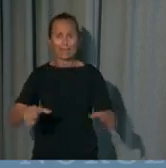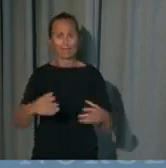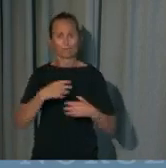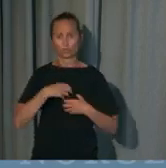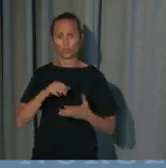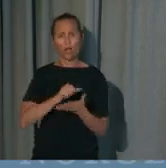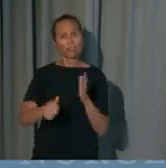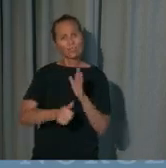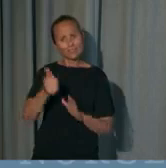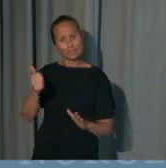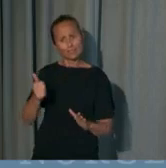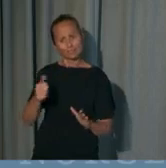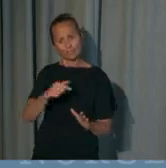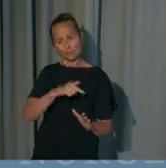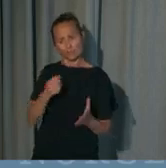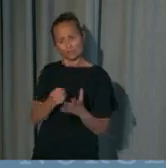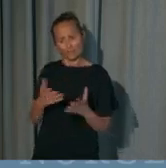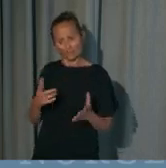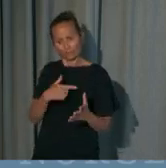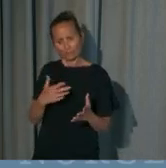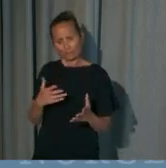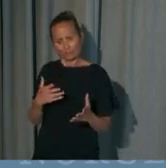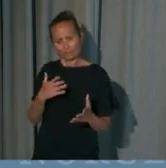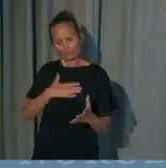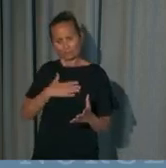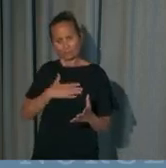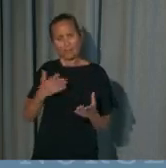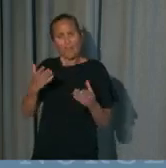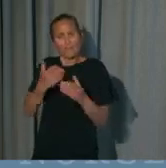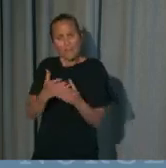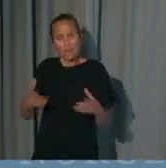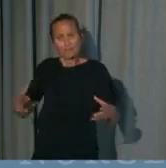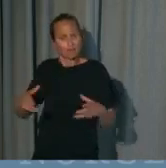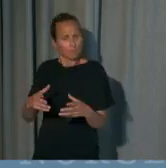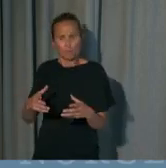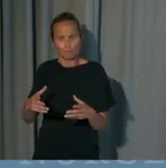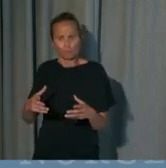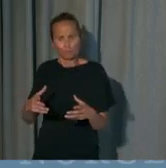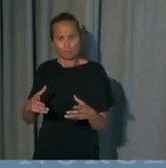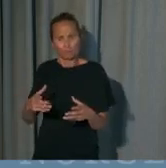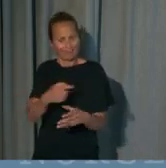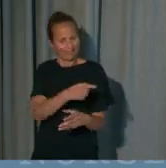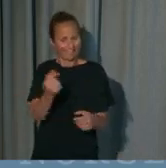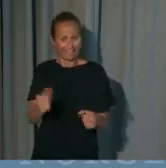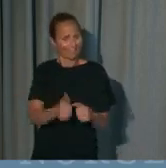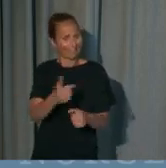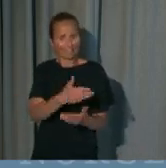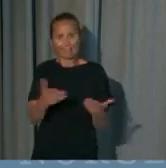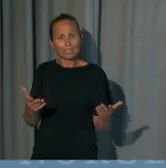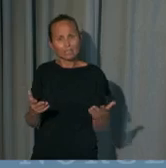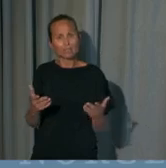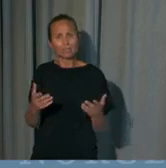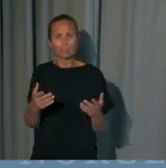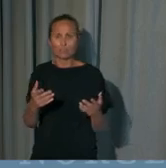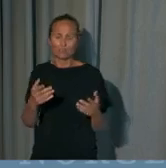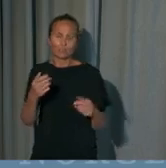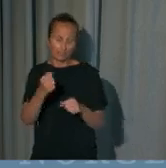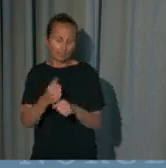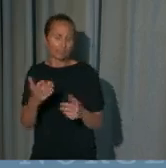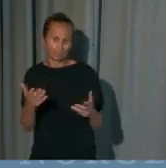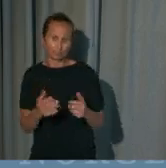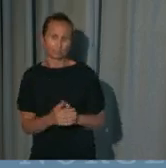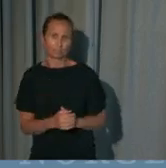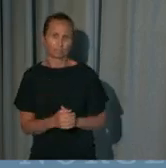over de verdiene vi slår ring om, det fellesskapet vi er, og det kommer de til å møte et gjenstridig folk i forhold